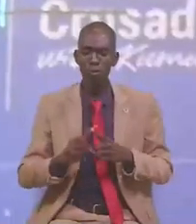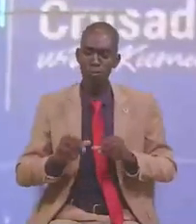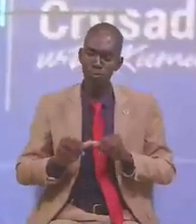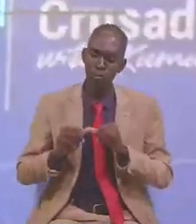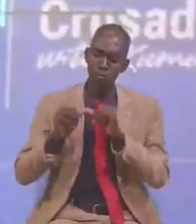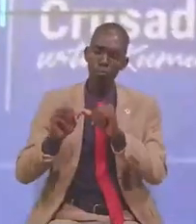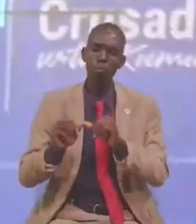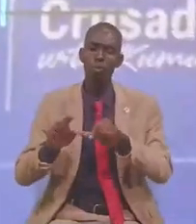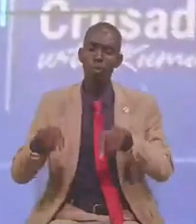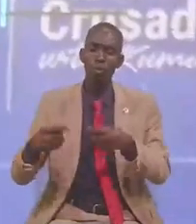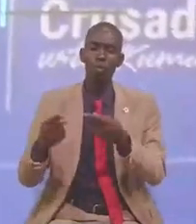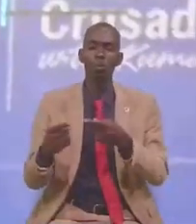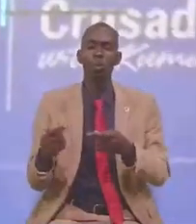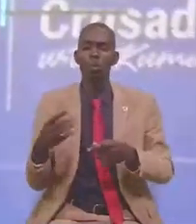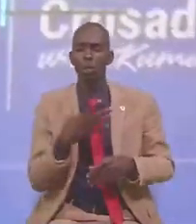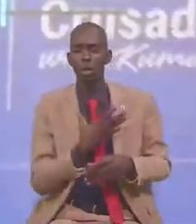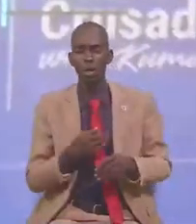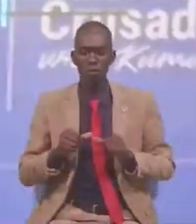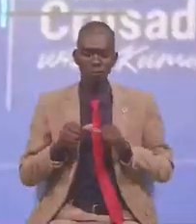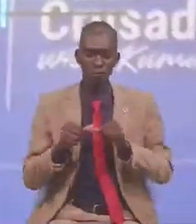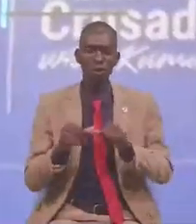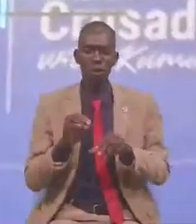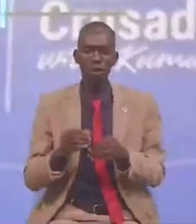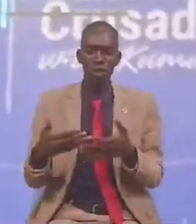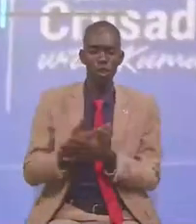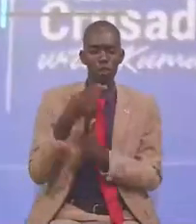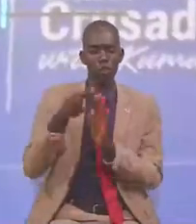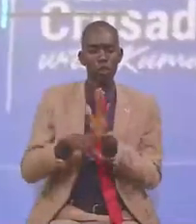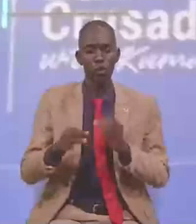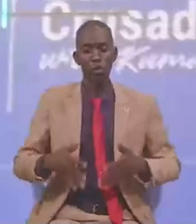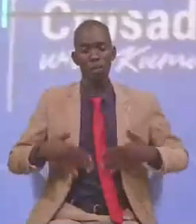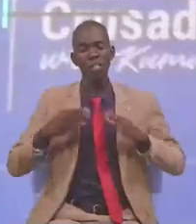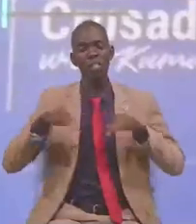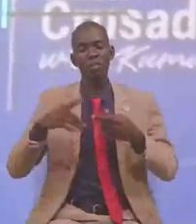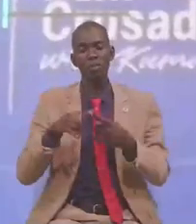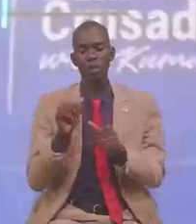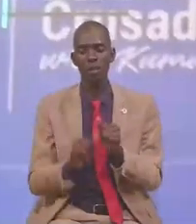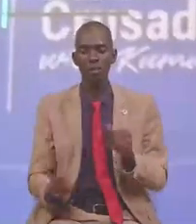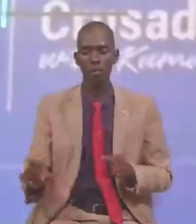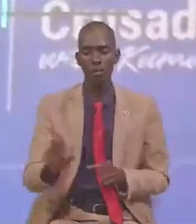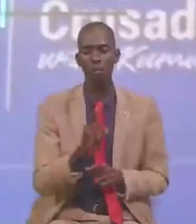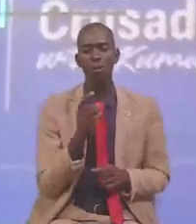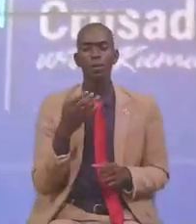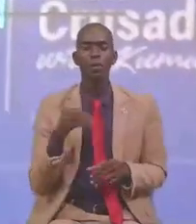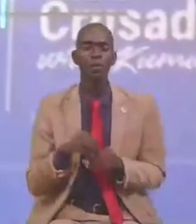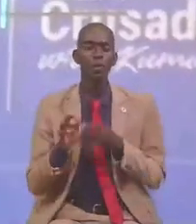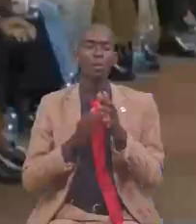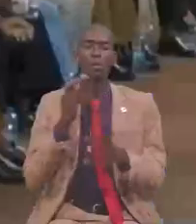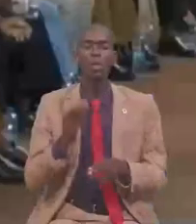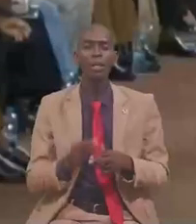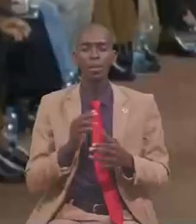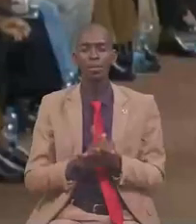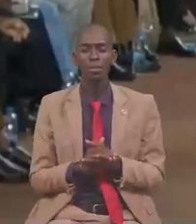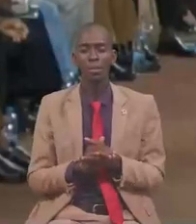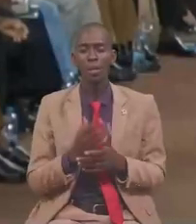et mener une nouveauté de vie leur soit accordée au nom de Jésus-Christ.